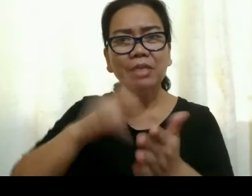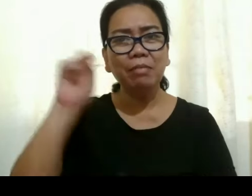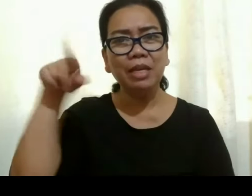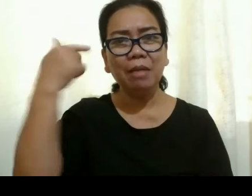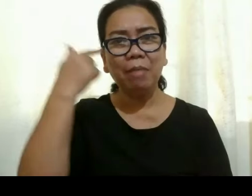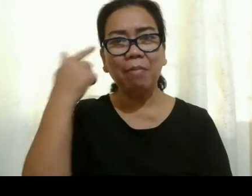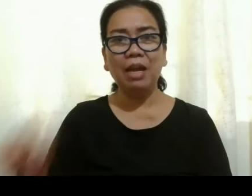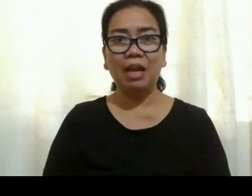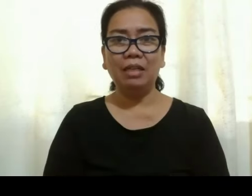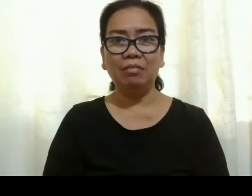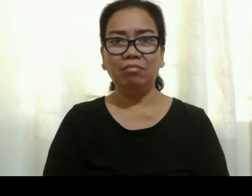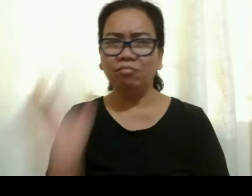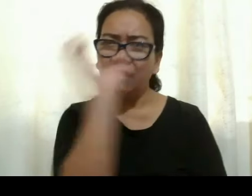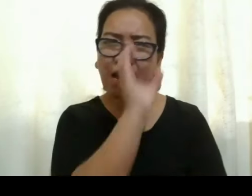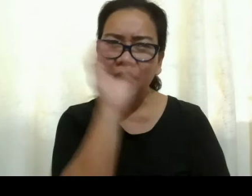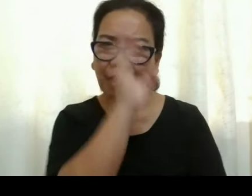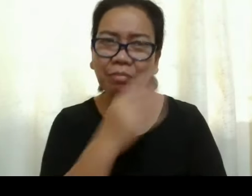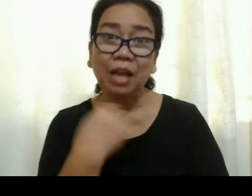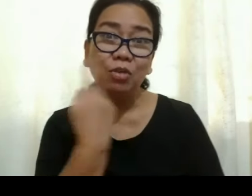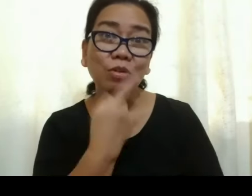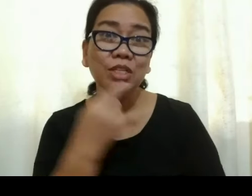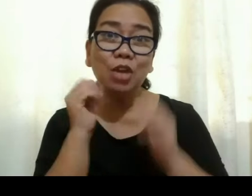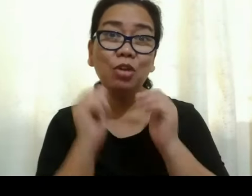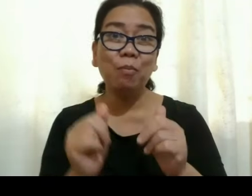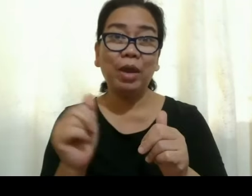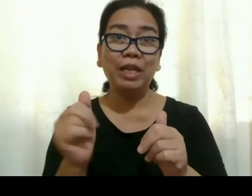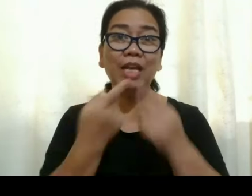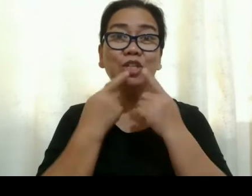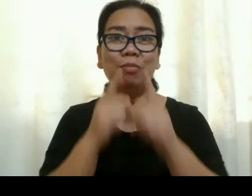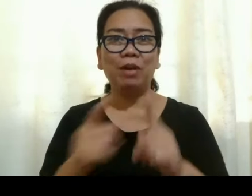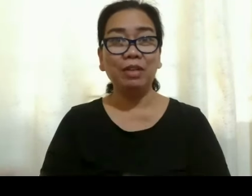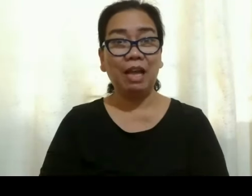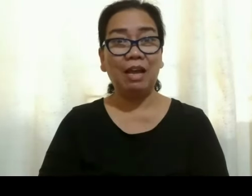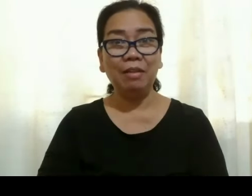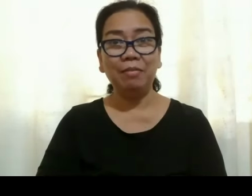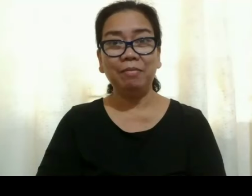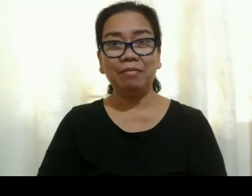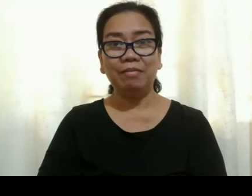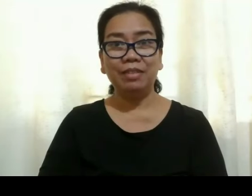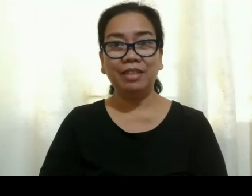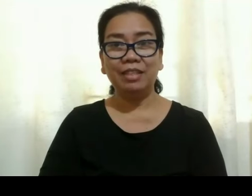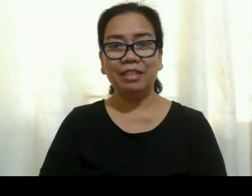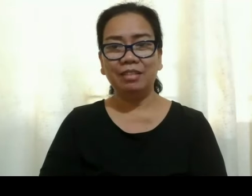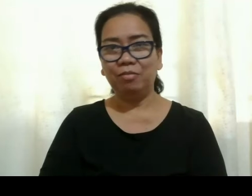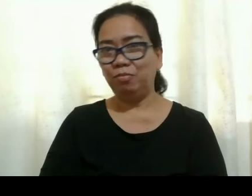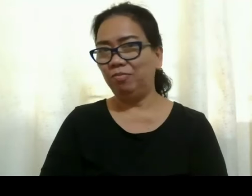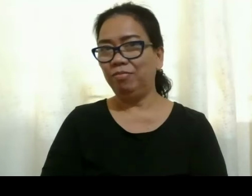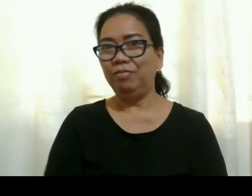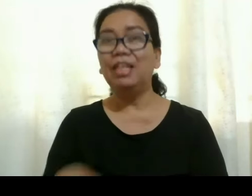bang ibig sabihin ng pamahalaan? Hahanap tayo kung sino yung pwedeng sumagot, ha?